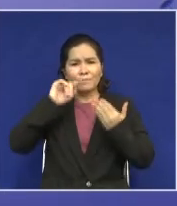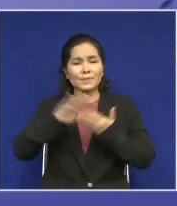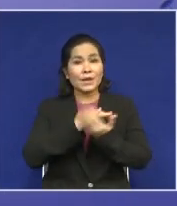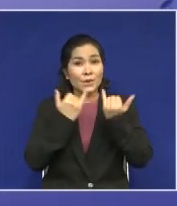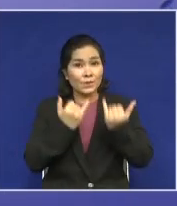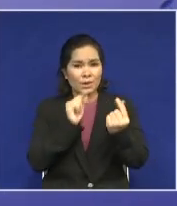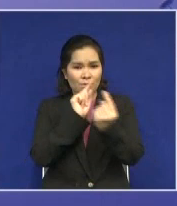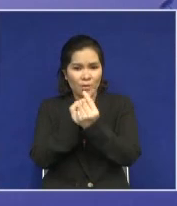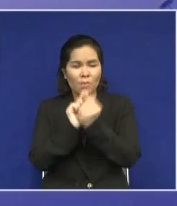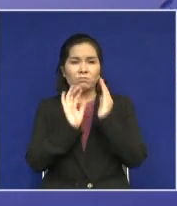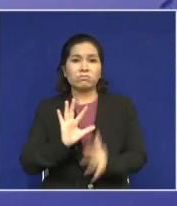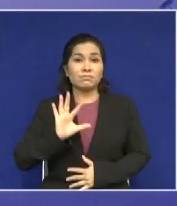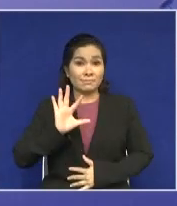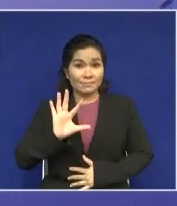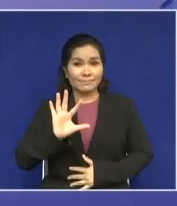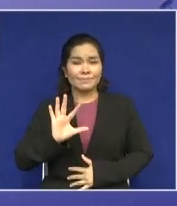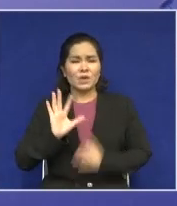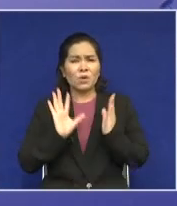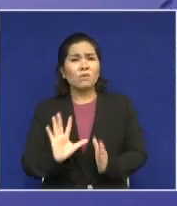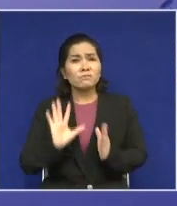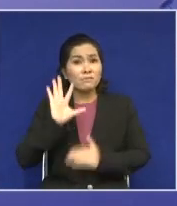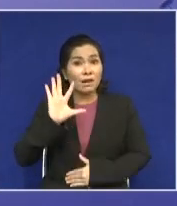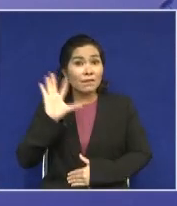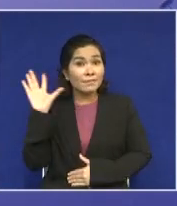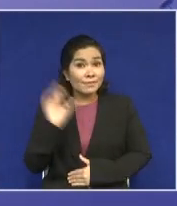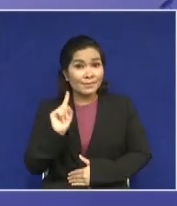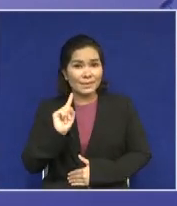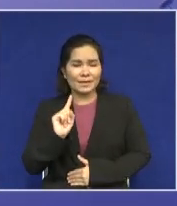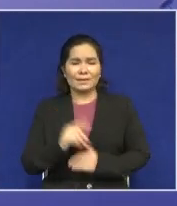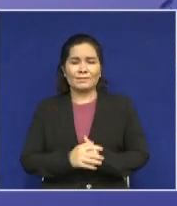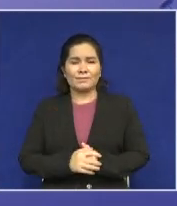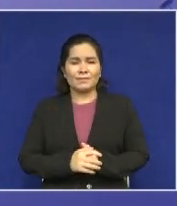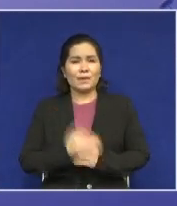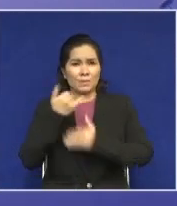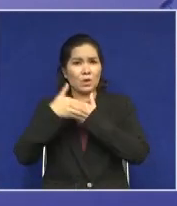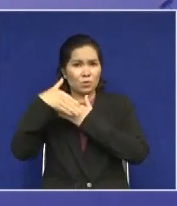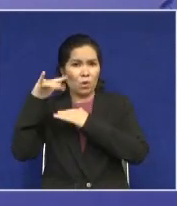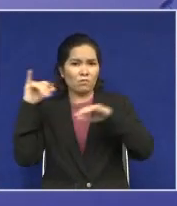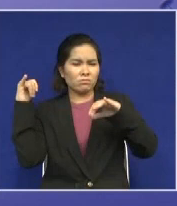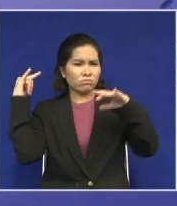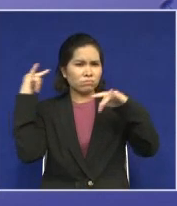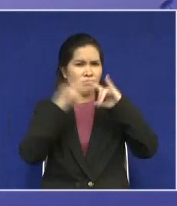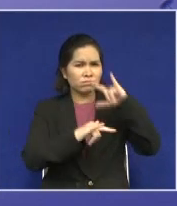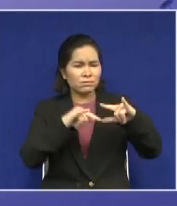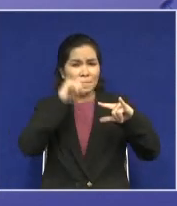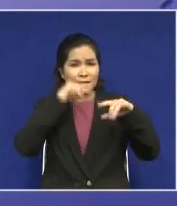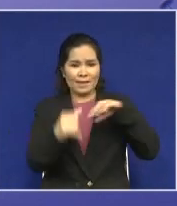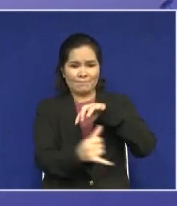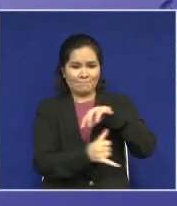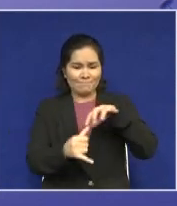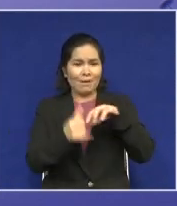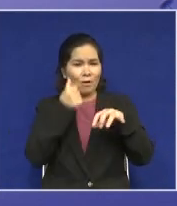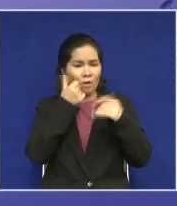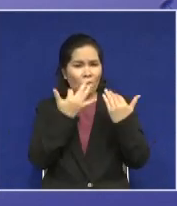คือ5รายค่ะโดยทั้ง5รายนะคะเป็นผู้ป่วยที่เดินทางกลับมาจากต่างประเทศและเข้าพักในสถานที่เฝ้า